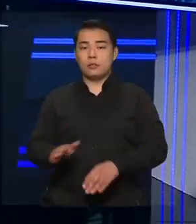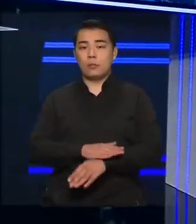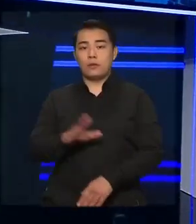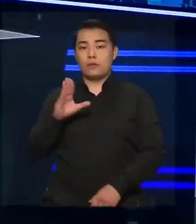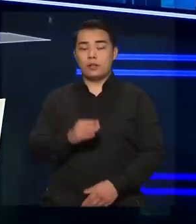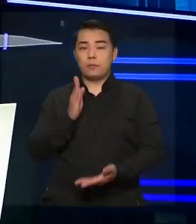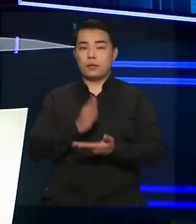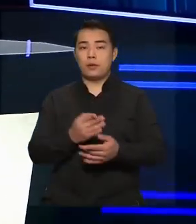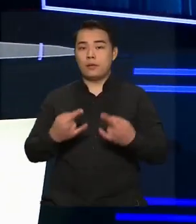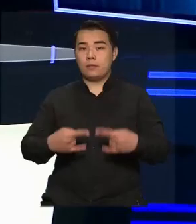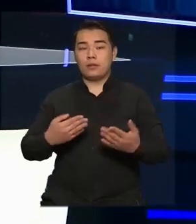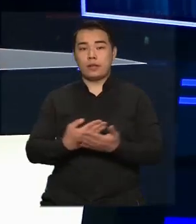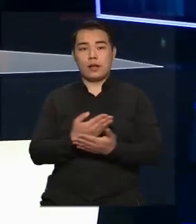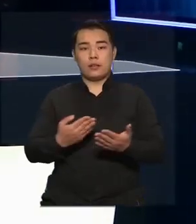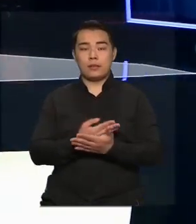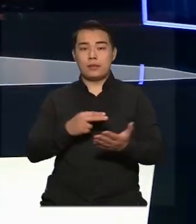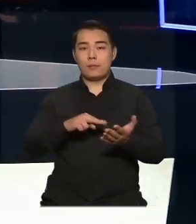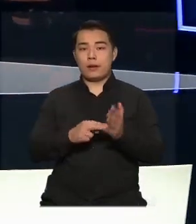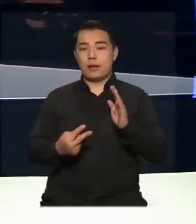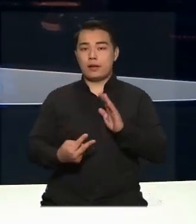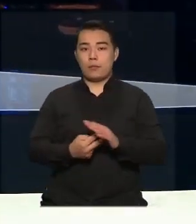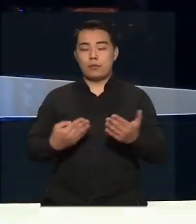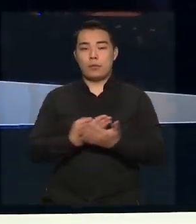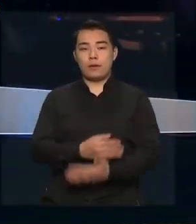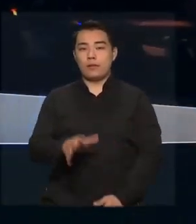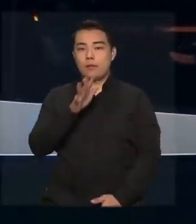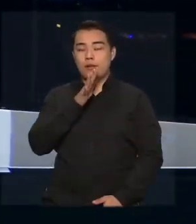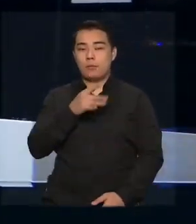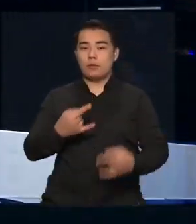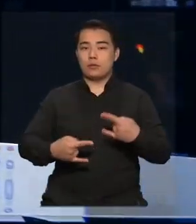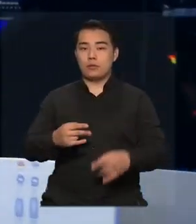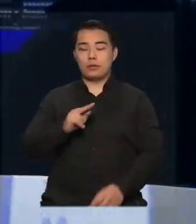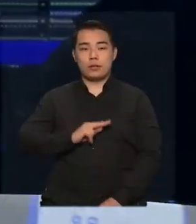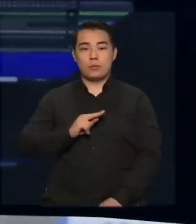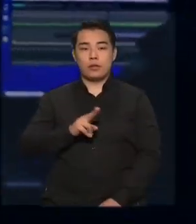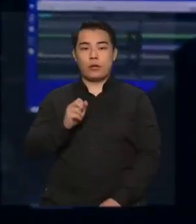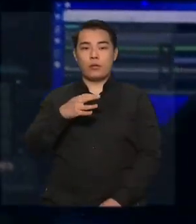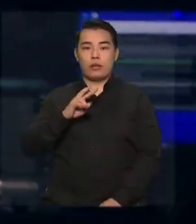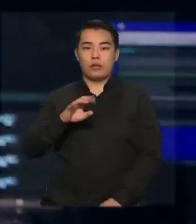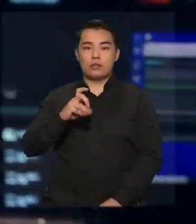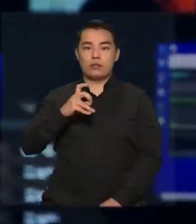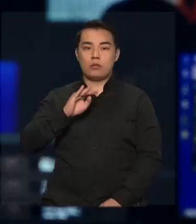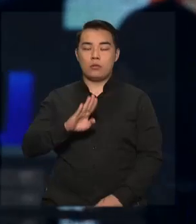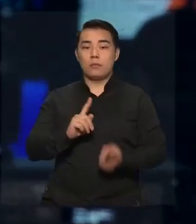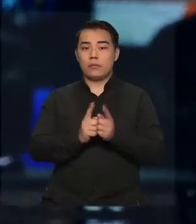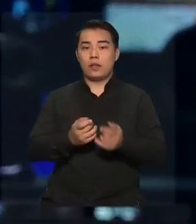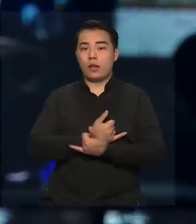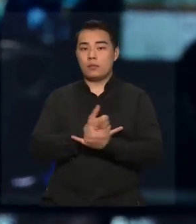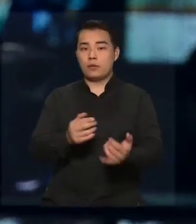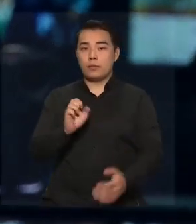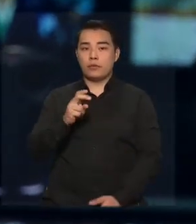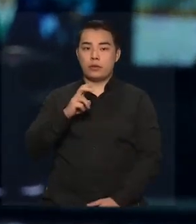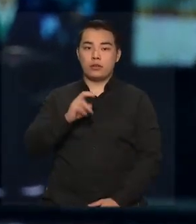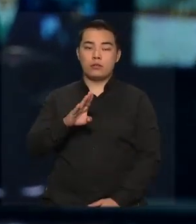Добрый вечер! В прямом эфире информационно-аналитическая программа «Новое время». В студии Даурен Сагулов, сурдоперевод обеспечивает